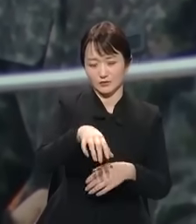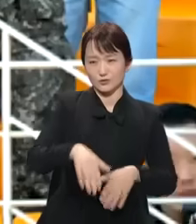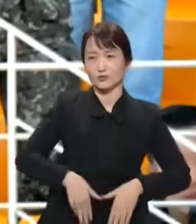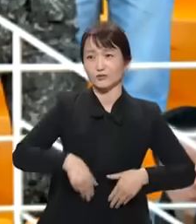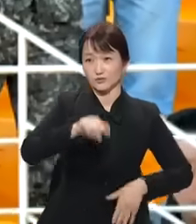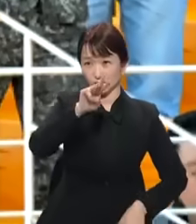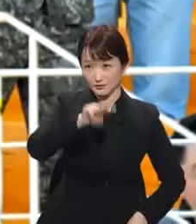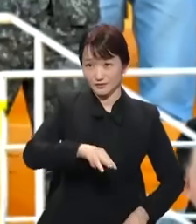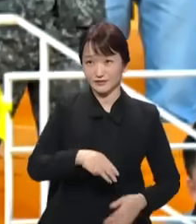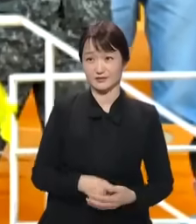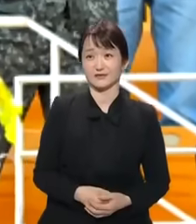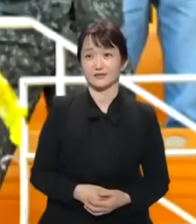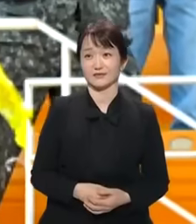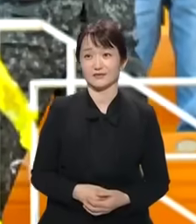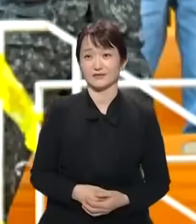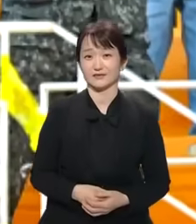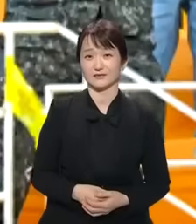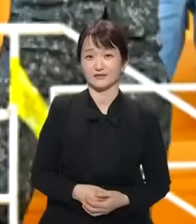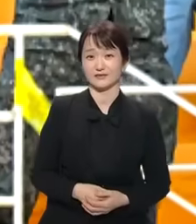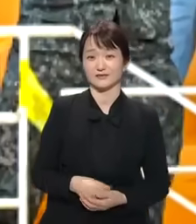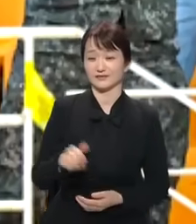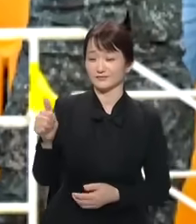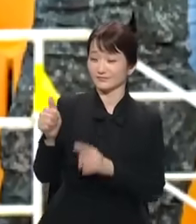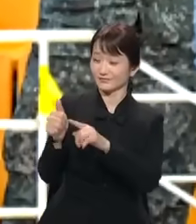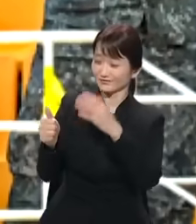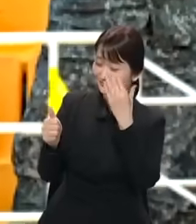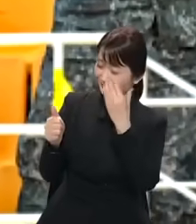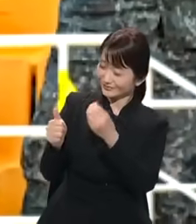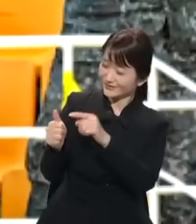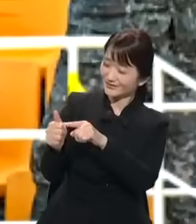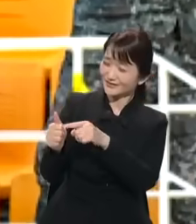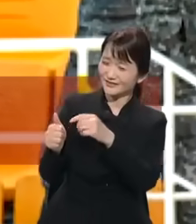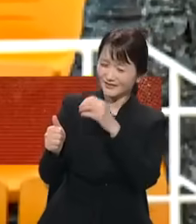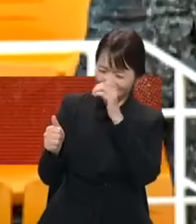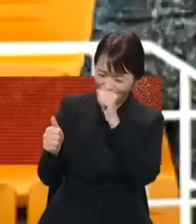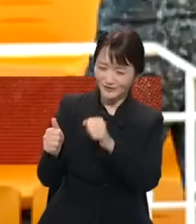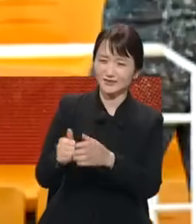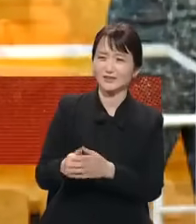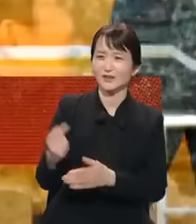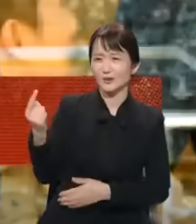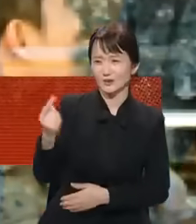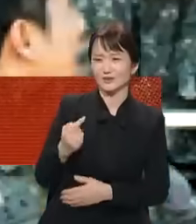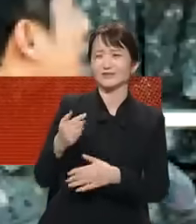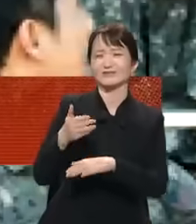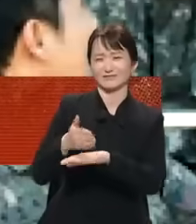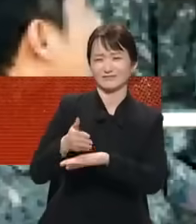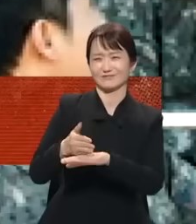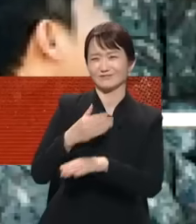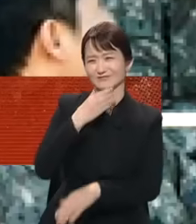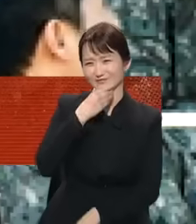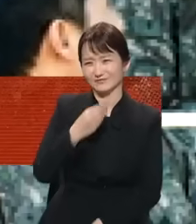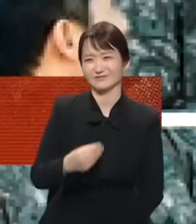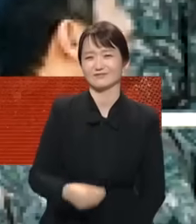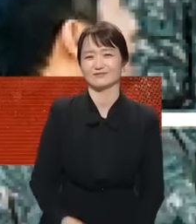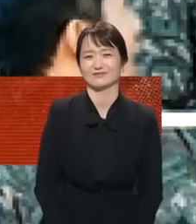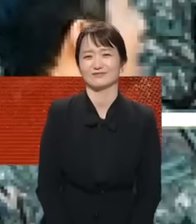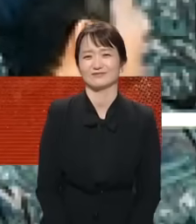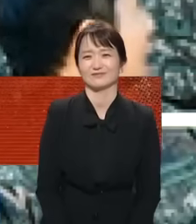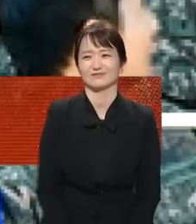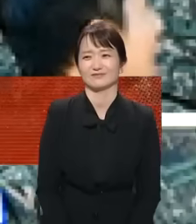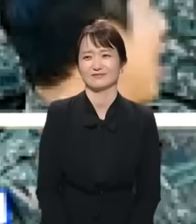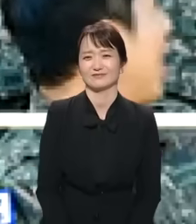참 좋네요. 뭐가요? 그냥 좋아요. 와준 것만 해도 감사합니다. 진짜 행복합니다. 예.